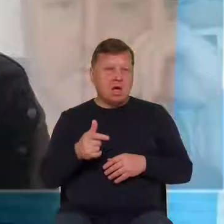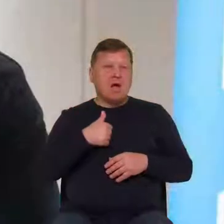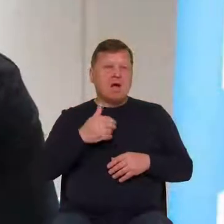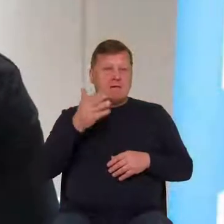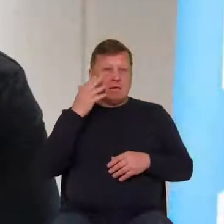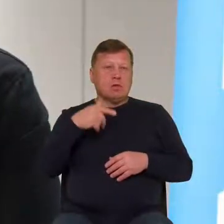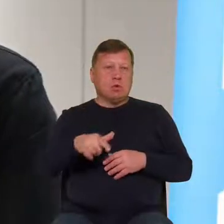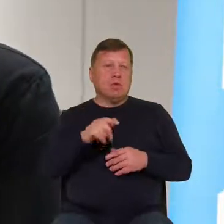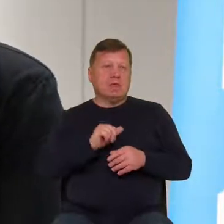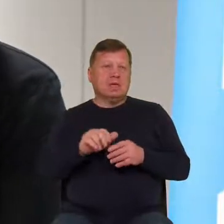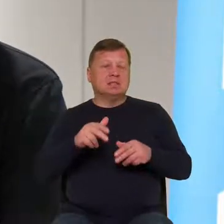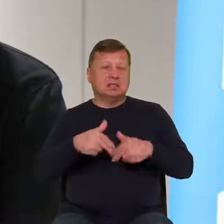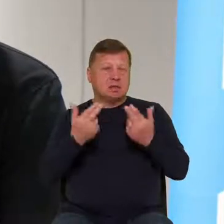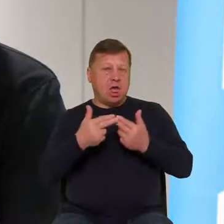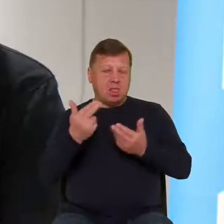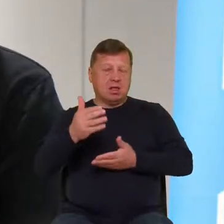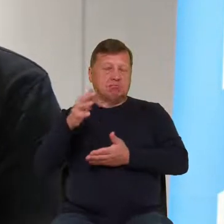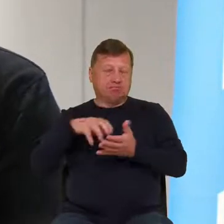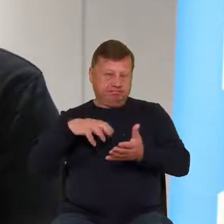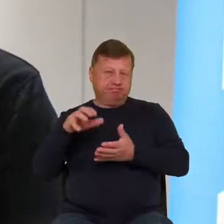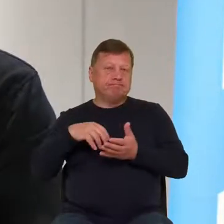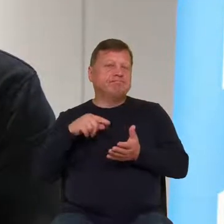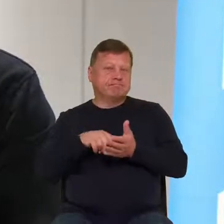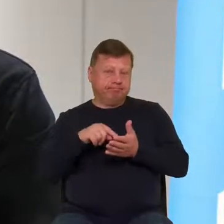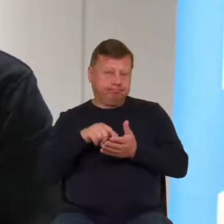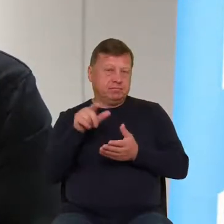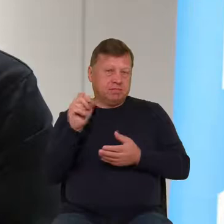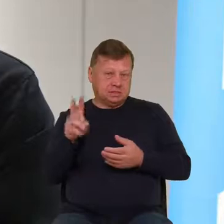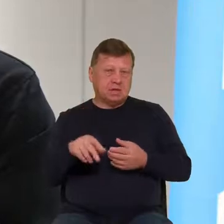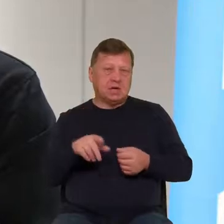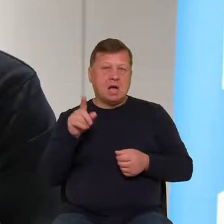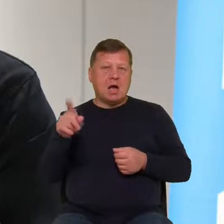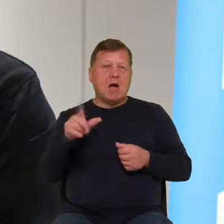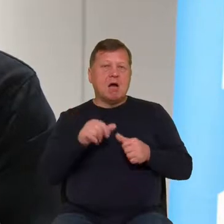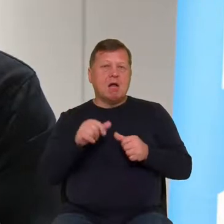ale ty masz ją wrytą